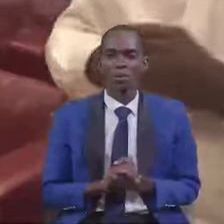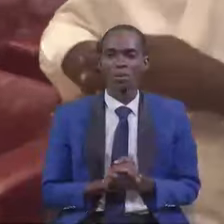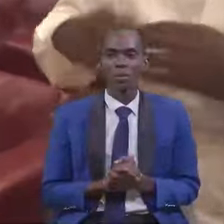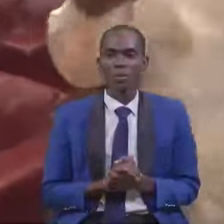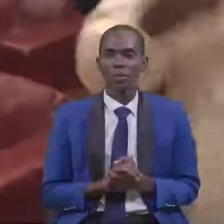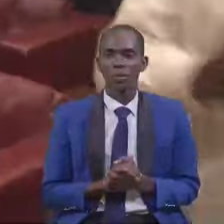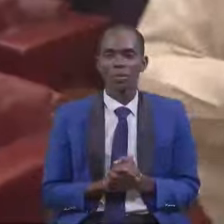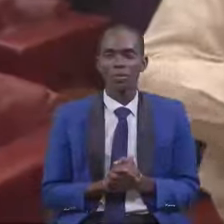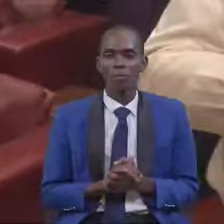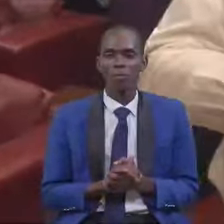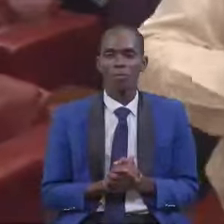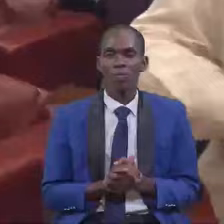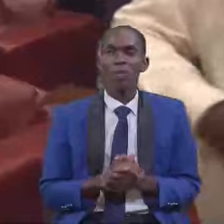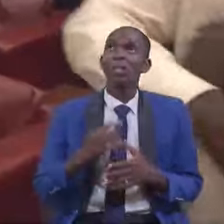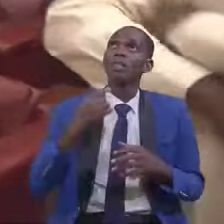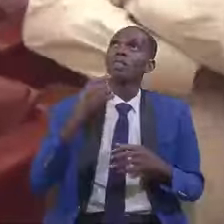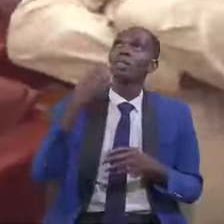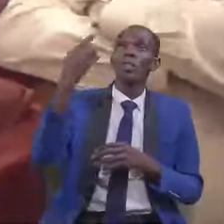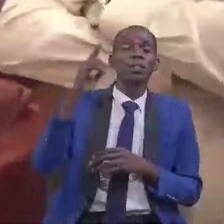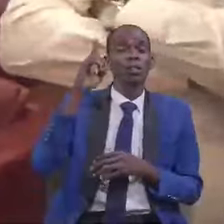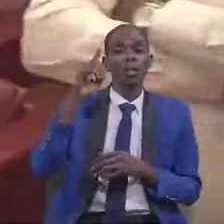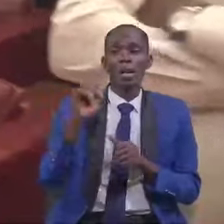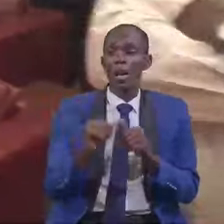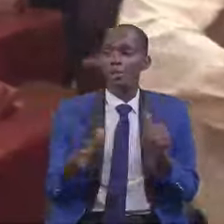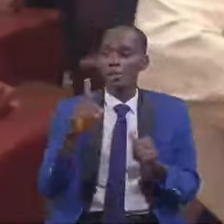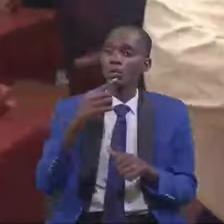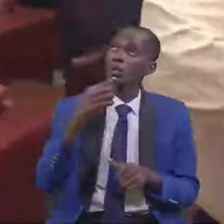Parlez au Seigneur, tout ce que vous lui dites ce soir est accompli.